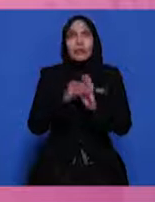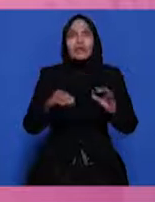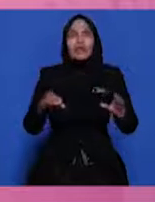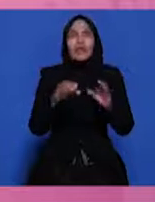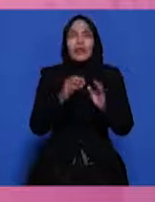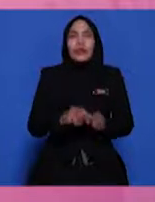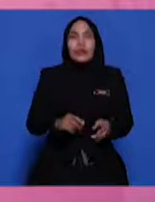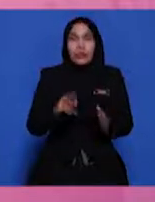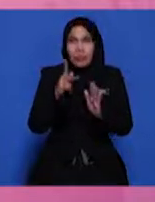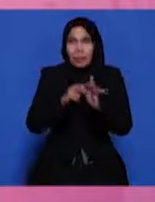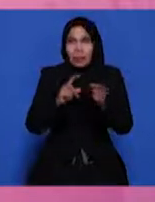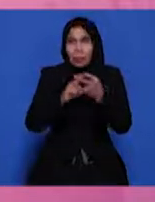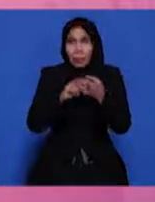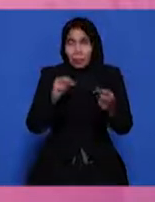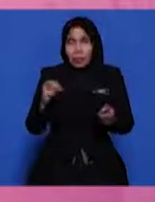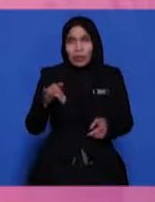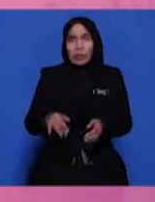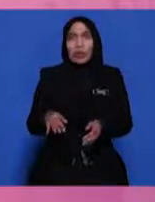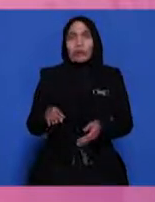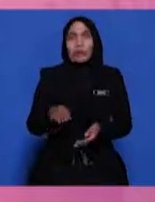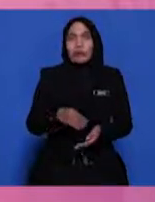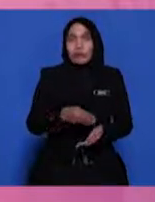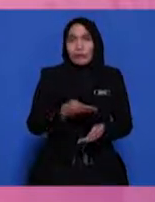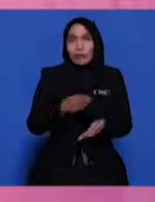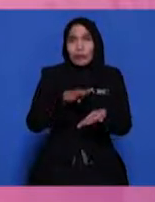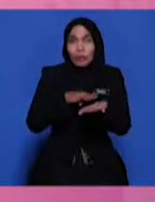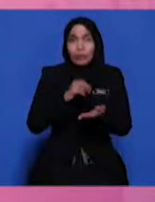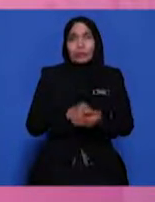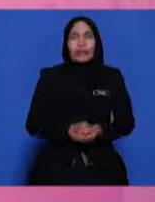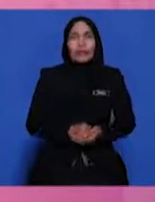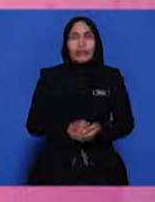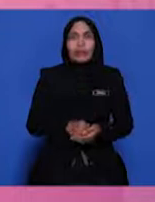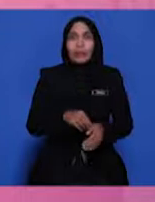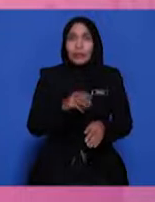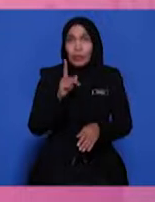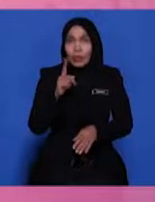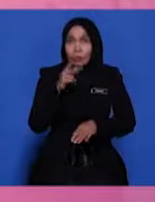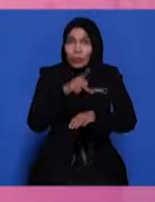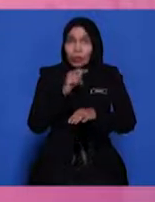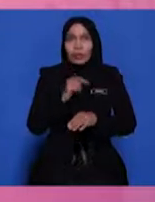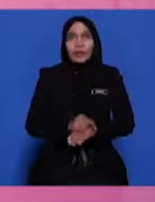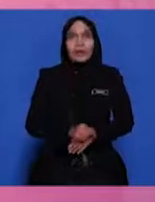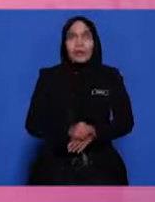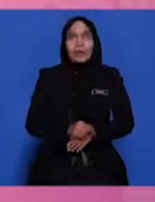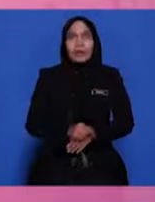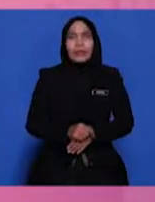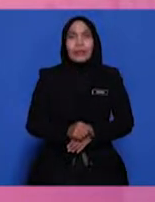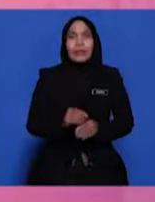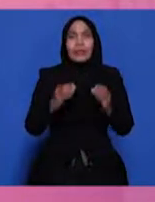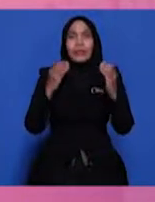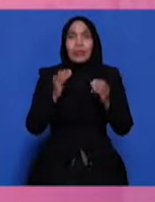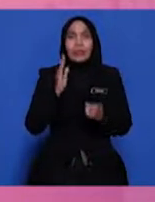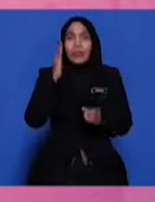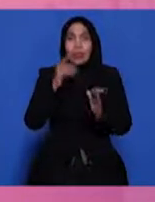pada satu ketika. Oleh itu, cikgu akan ajar kamu cara mengamalkan perancangan